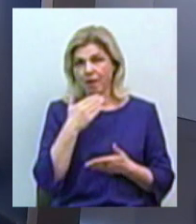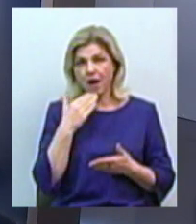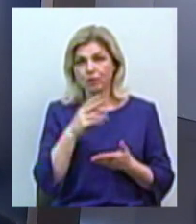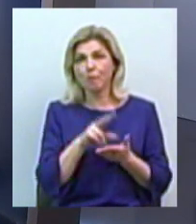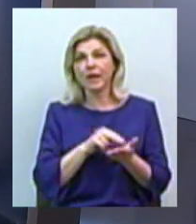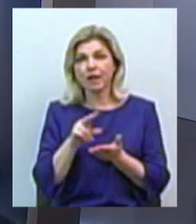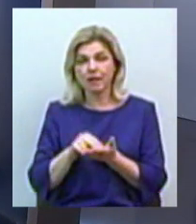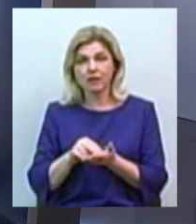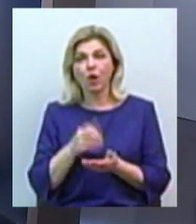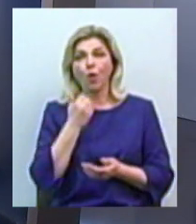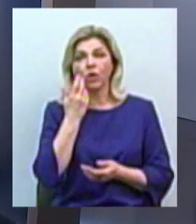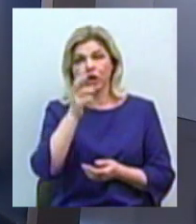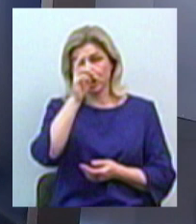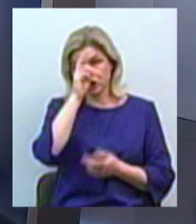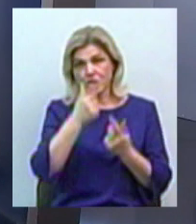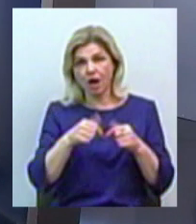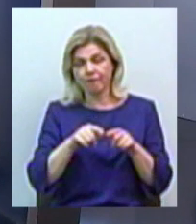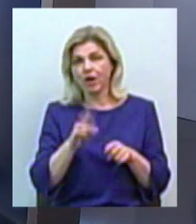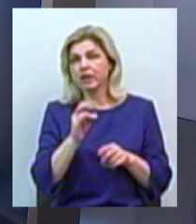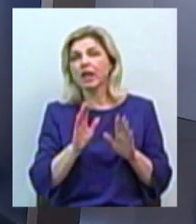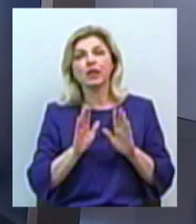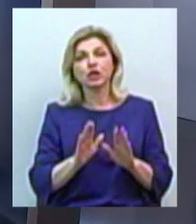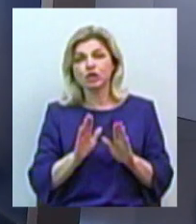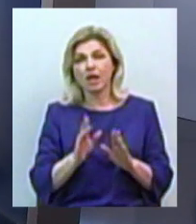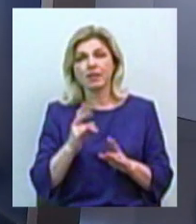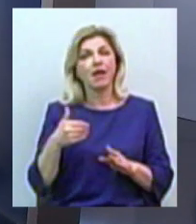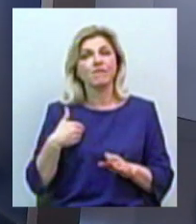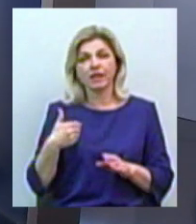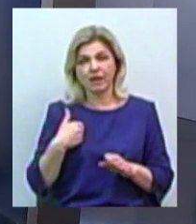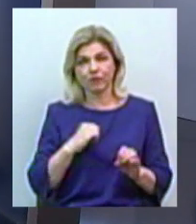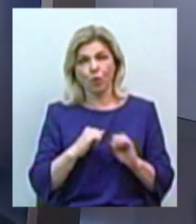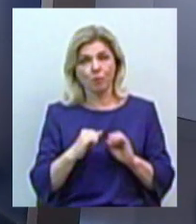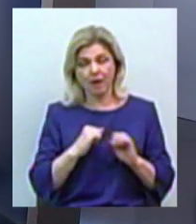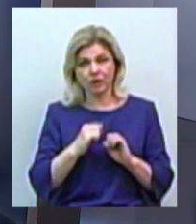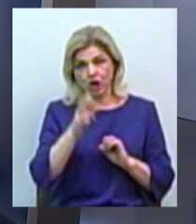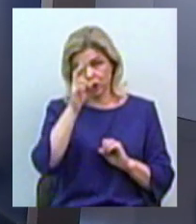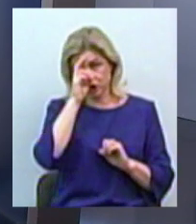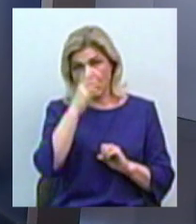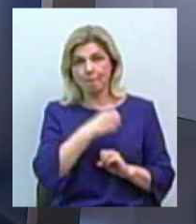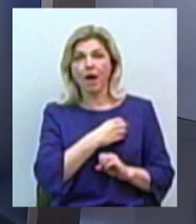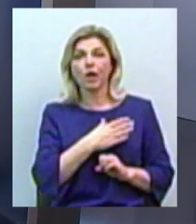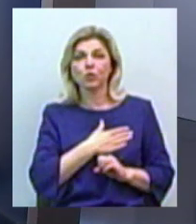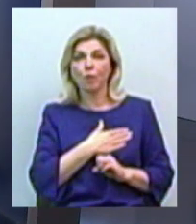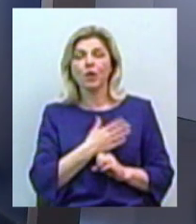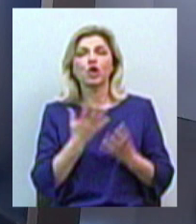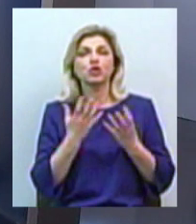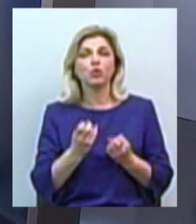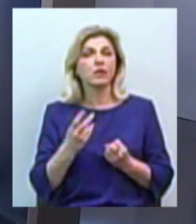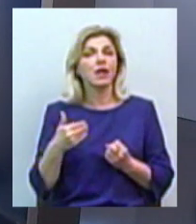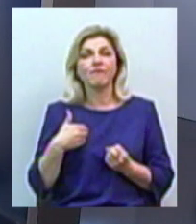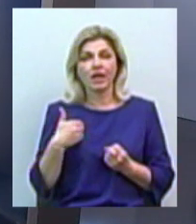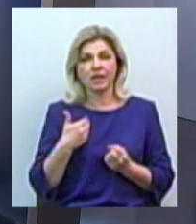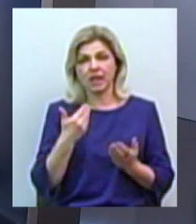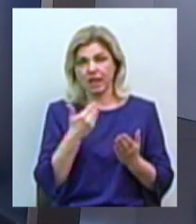коли держава не лише неефективно управляє державним майном, але ще й неефективно його